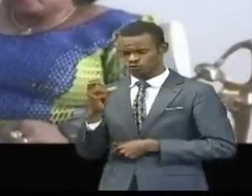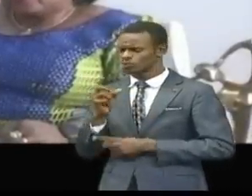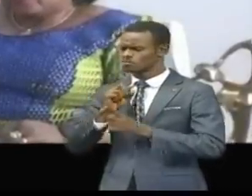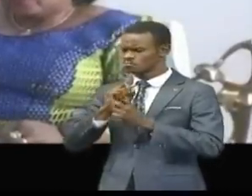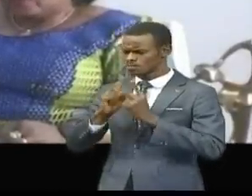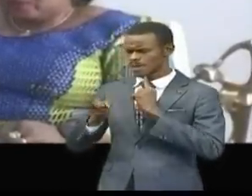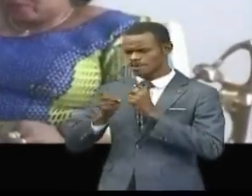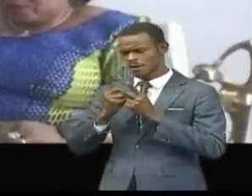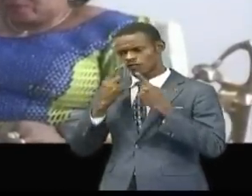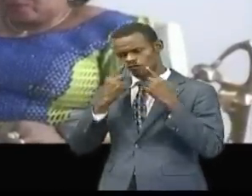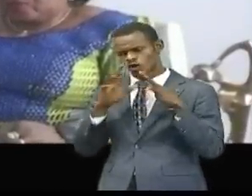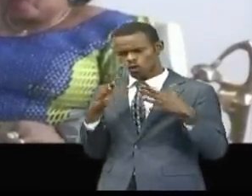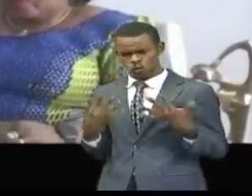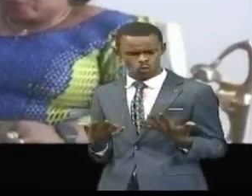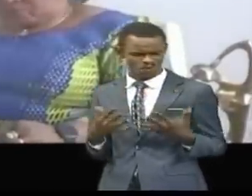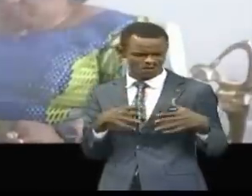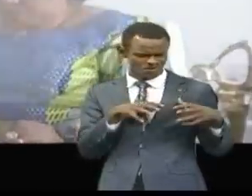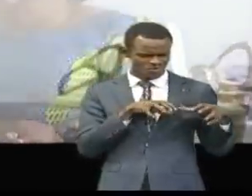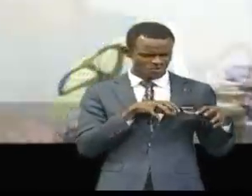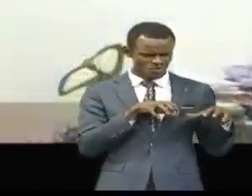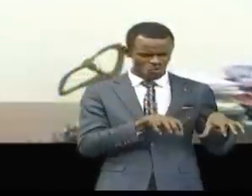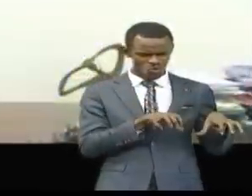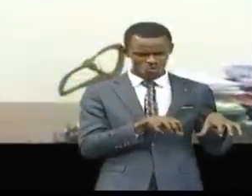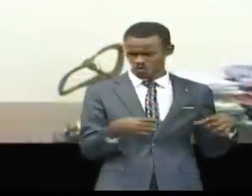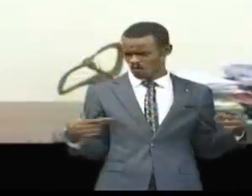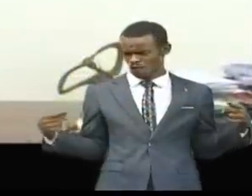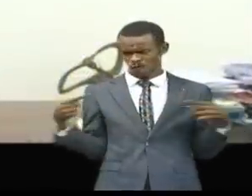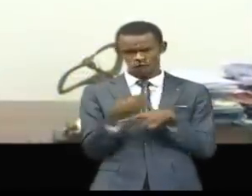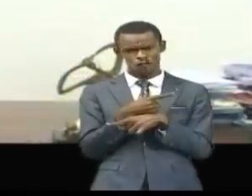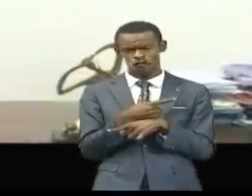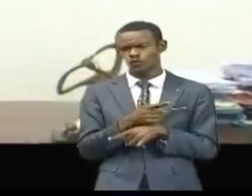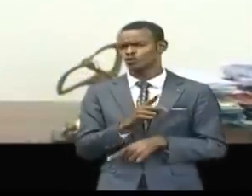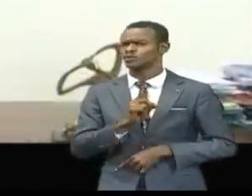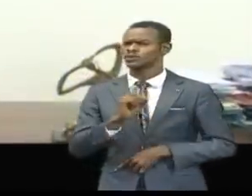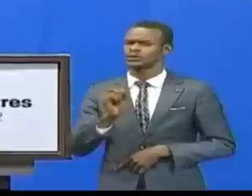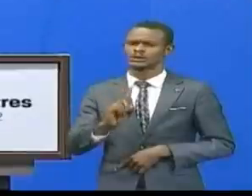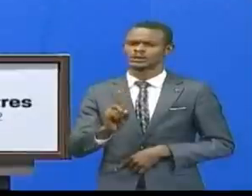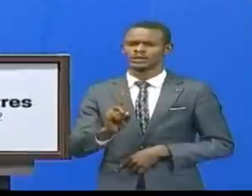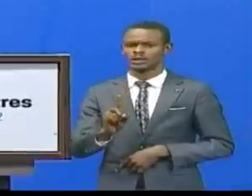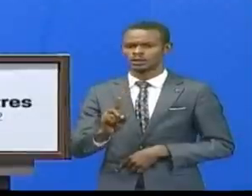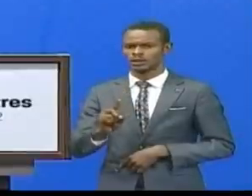pour le règlement de ces contentieux par la voie des négociations.